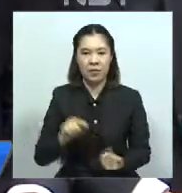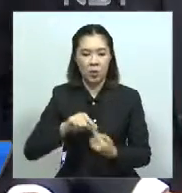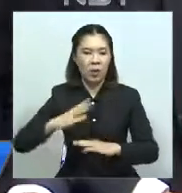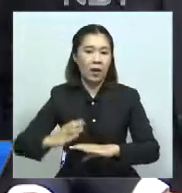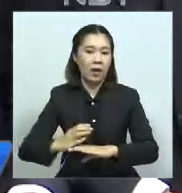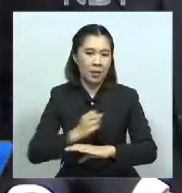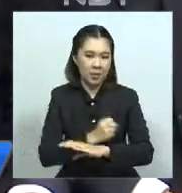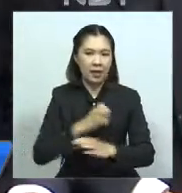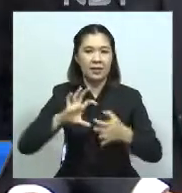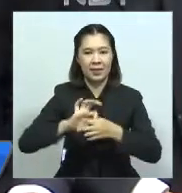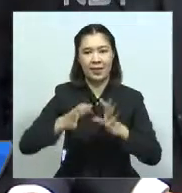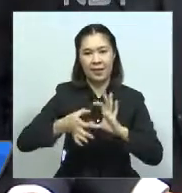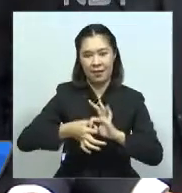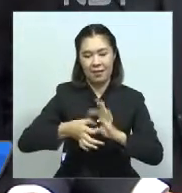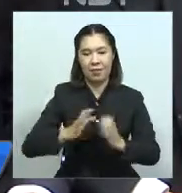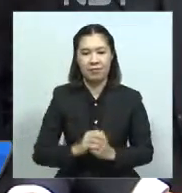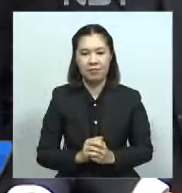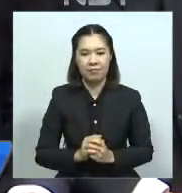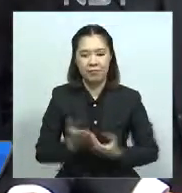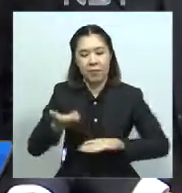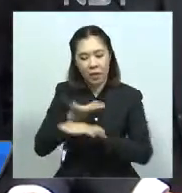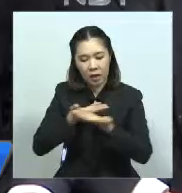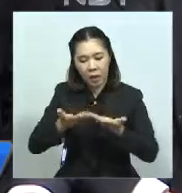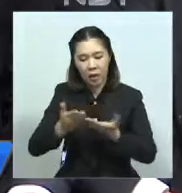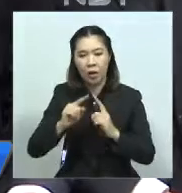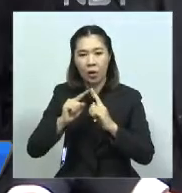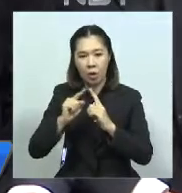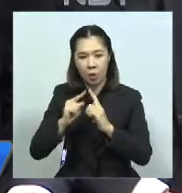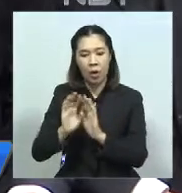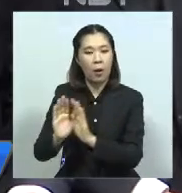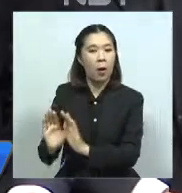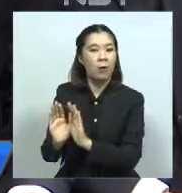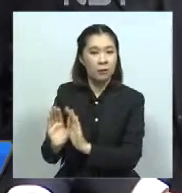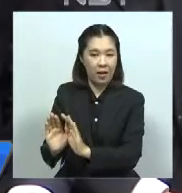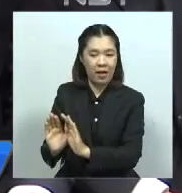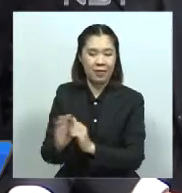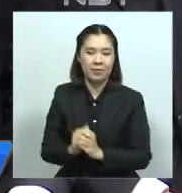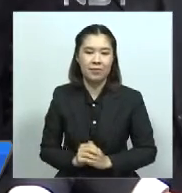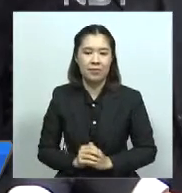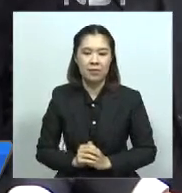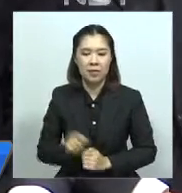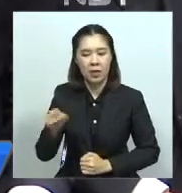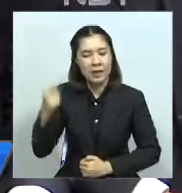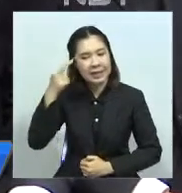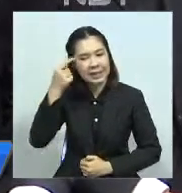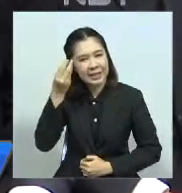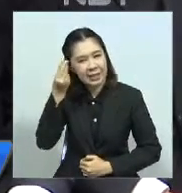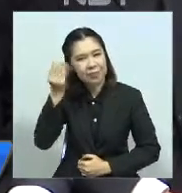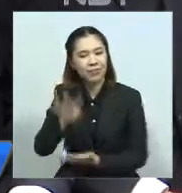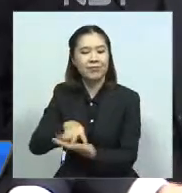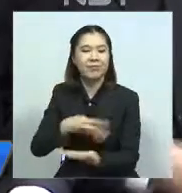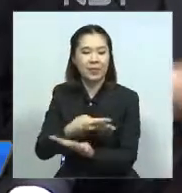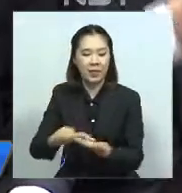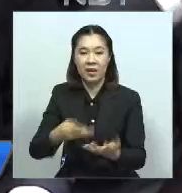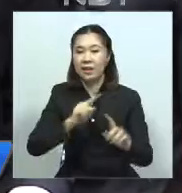บายเรื่องการกีฬาซึ่งก็ได้หารือกันแล้วว่าอยากจะฝากให้ทางพรรคพลังประชารัฐได้พิจารณานโยบายต่